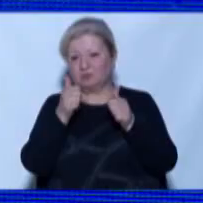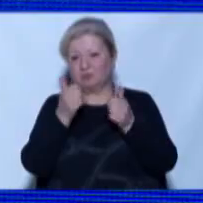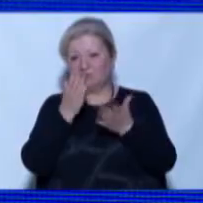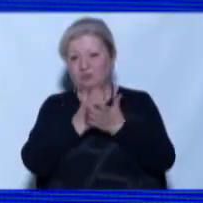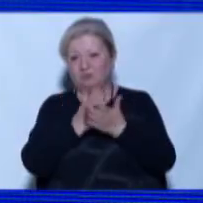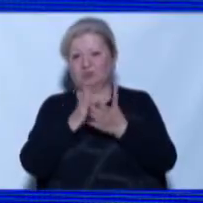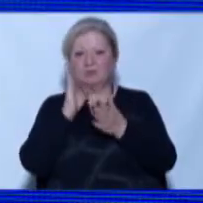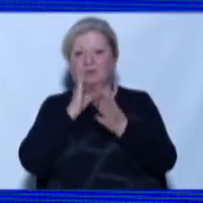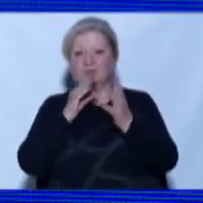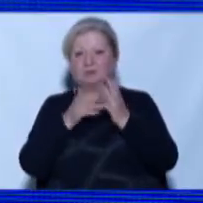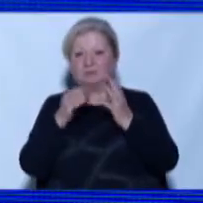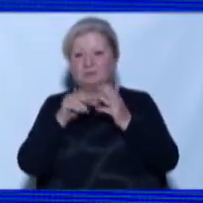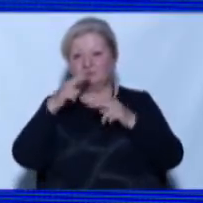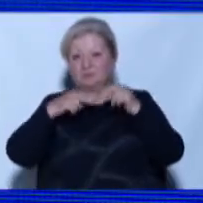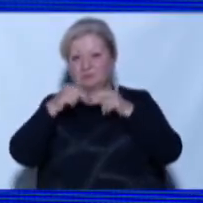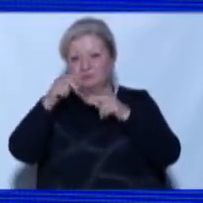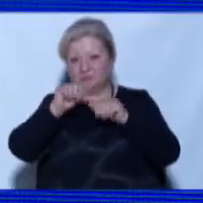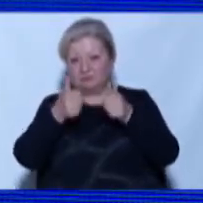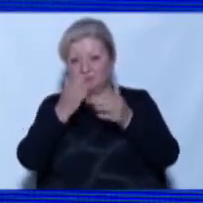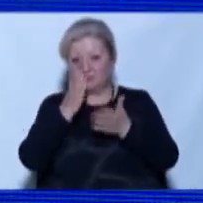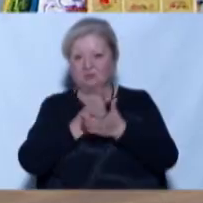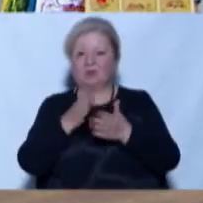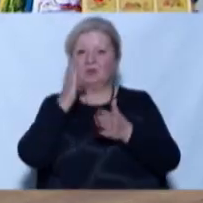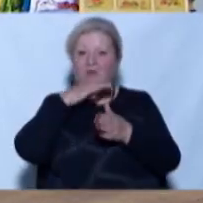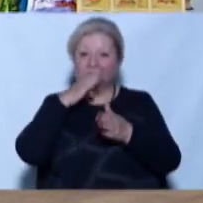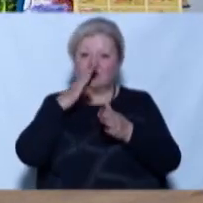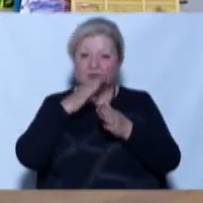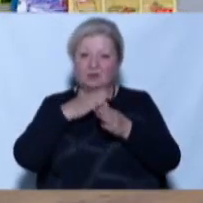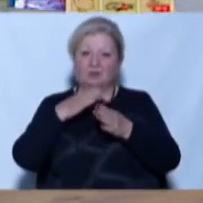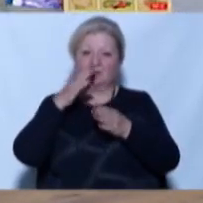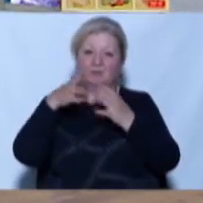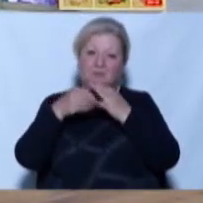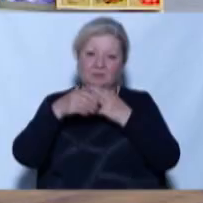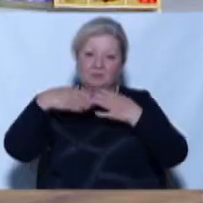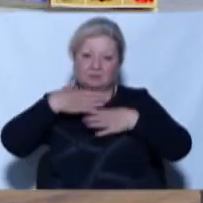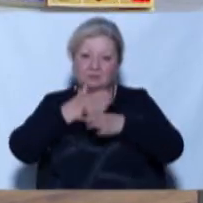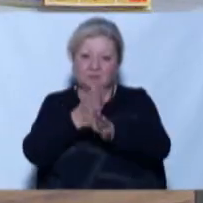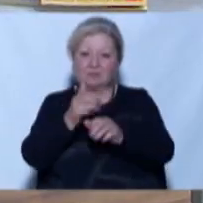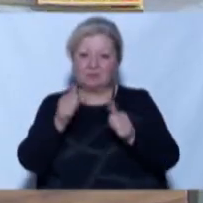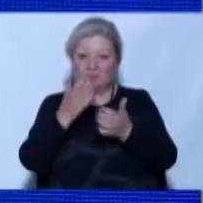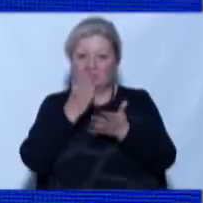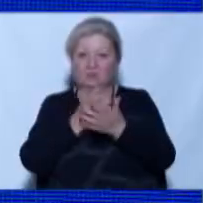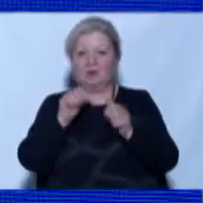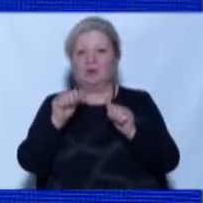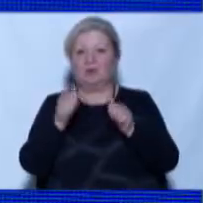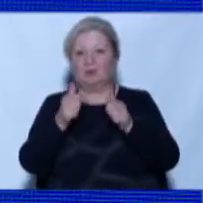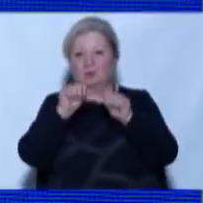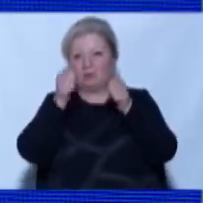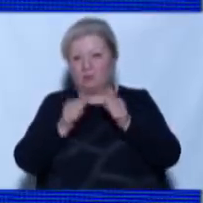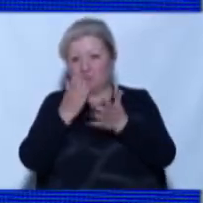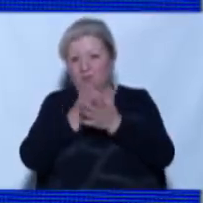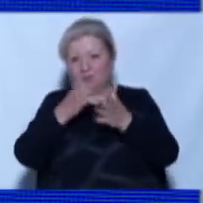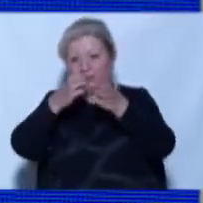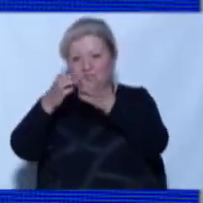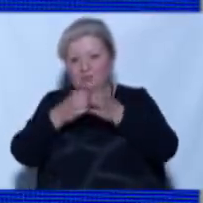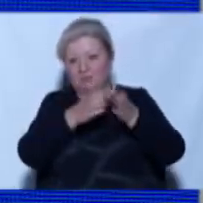სტრუქტურა, როგორი არის მასე წყალი და ხმელეთი გადანაწილებული, როგორი ფორმა აქვს კონტინენტებს